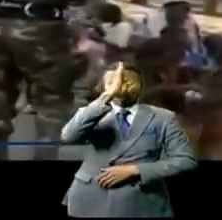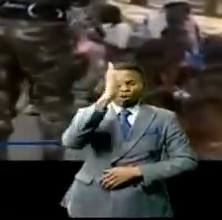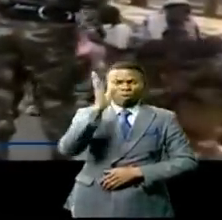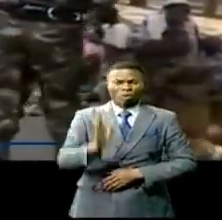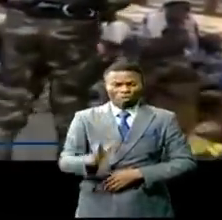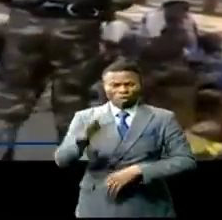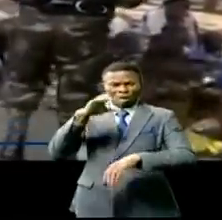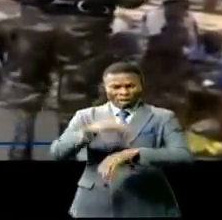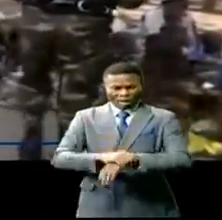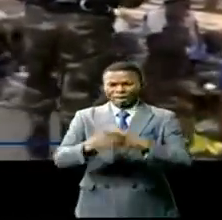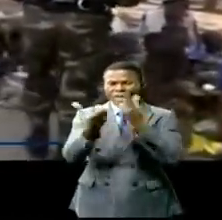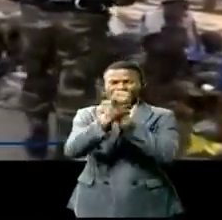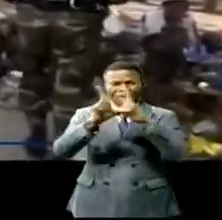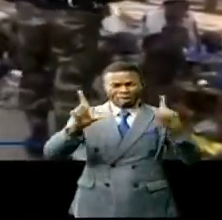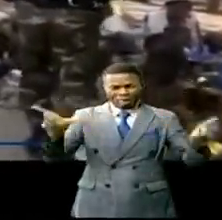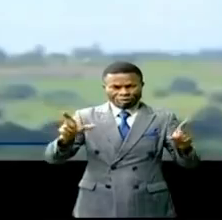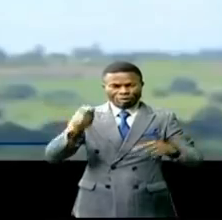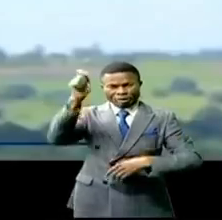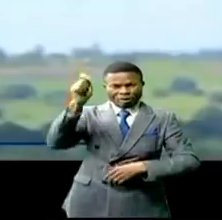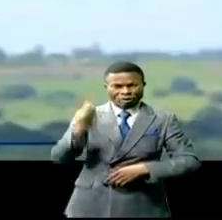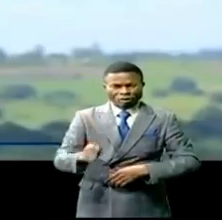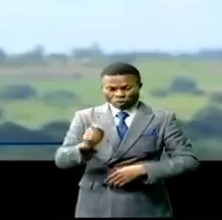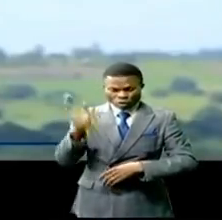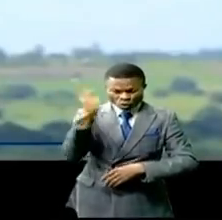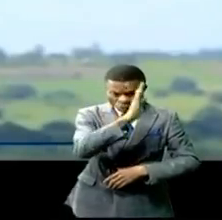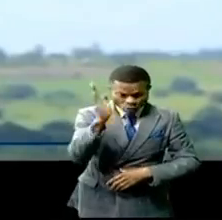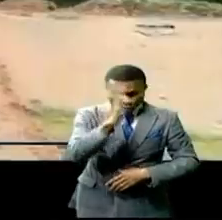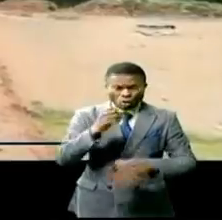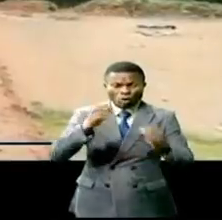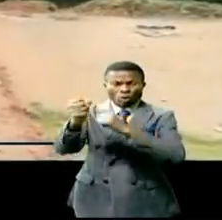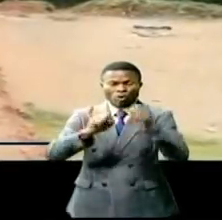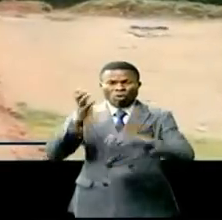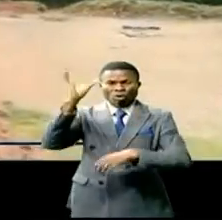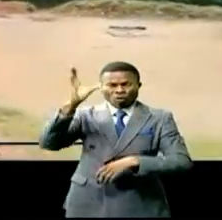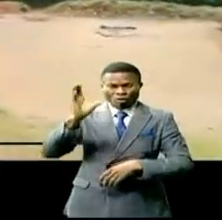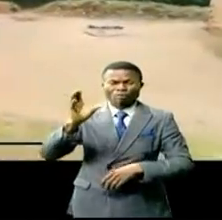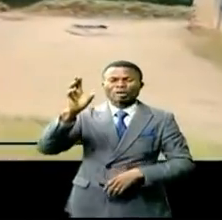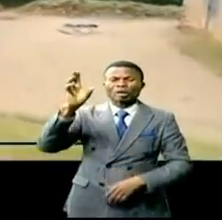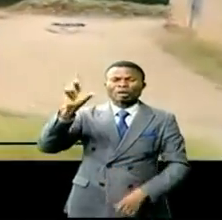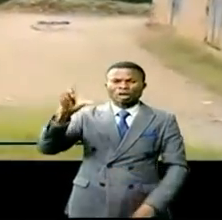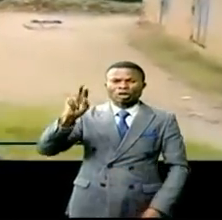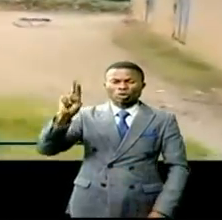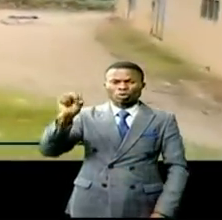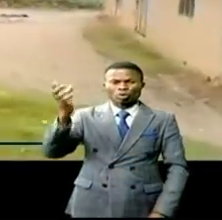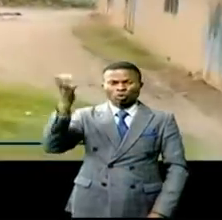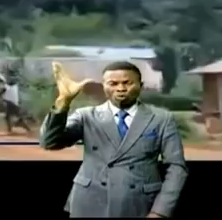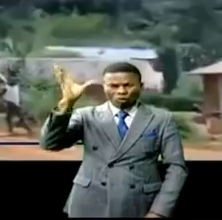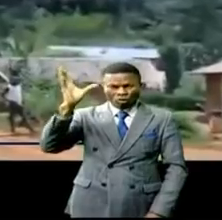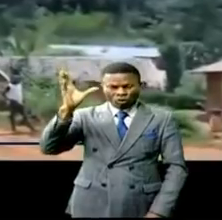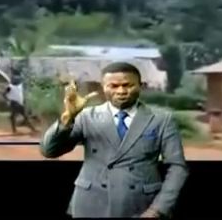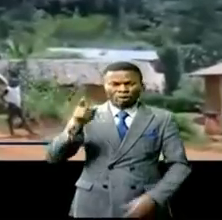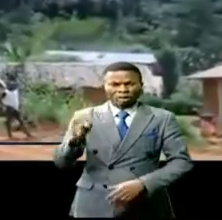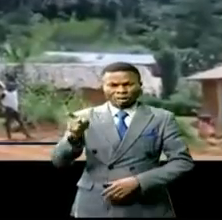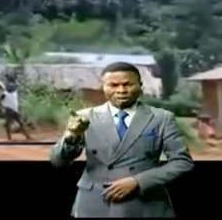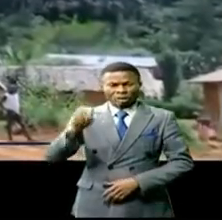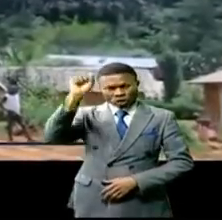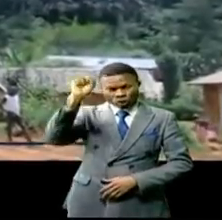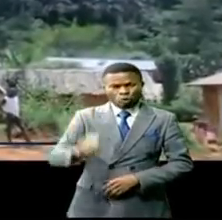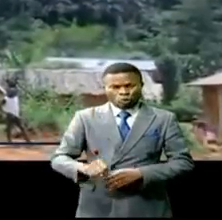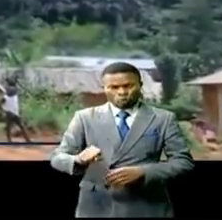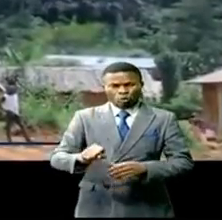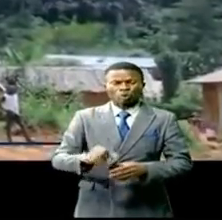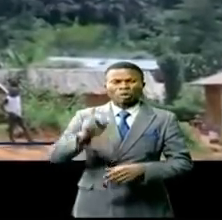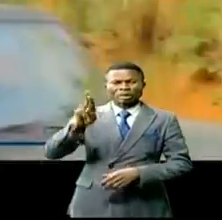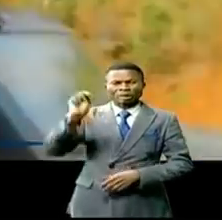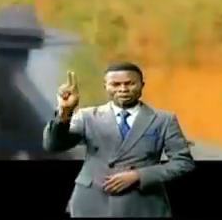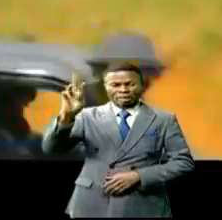été libérés par les forces armées lors d'une patrouille et de combat au village luna sans beaucoup de la chefferie doré ses bons coups tout aussi dur ou une libération